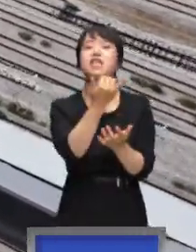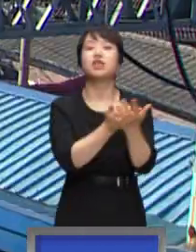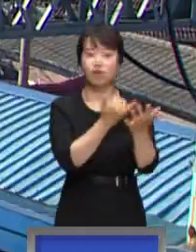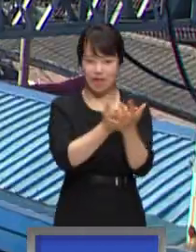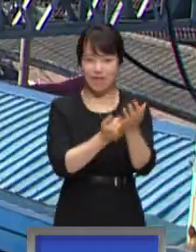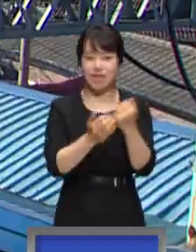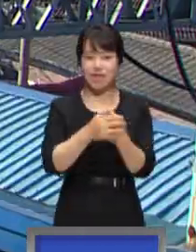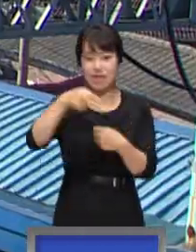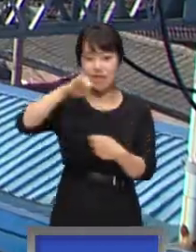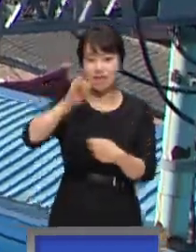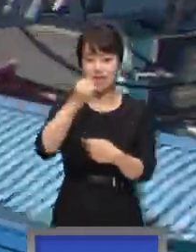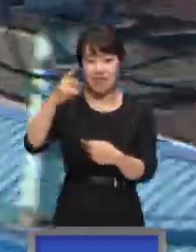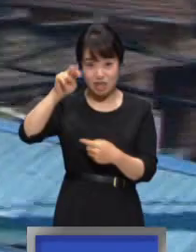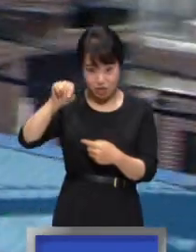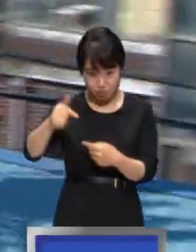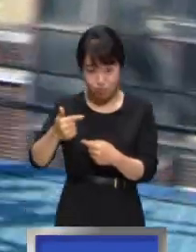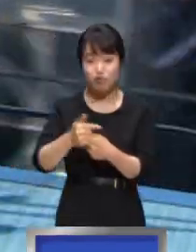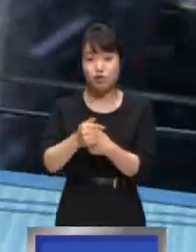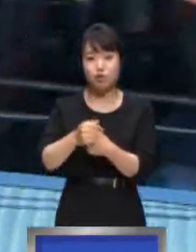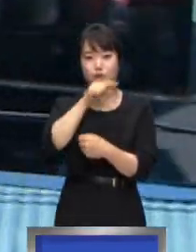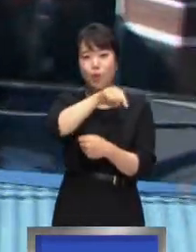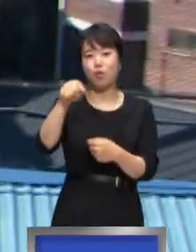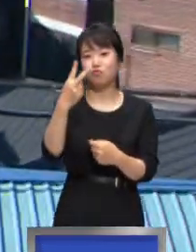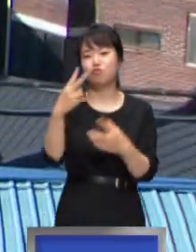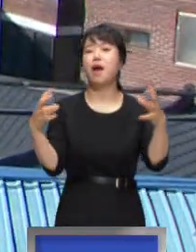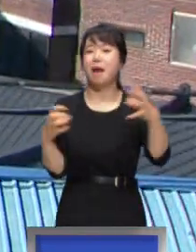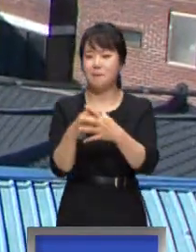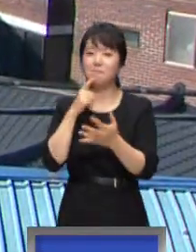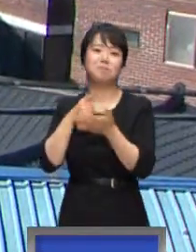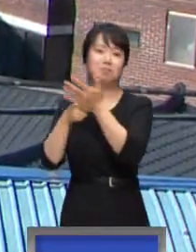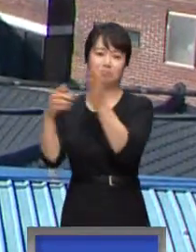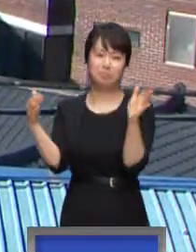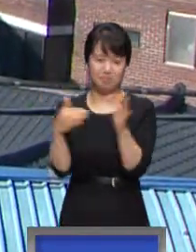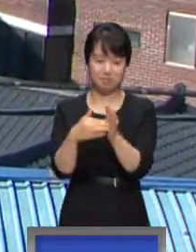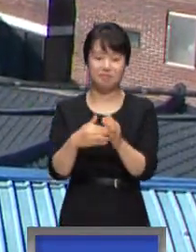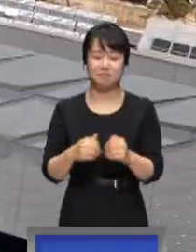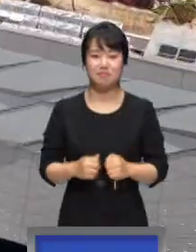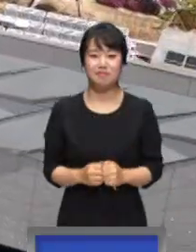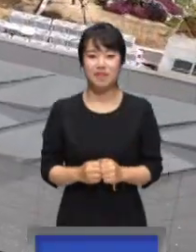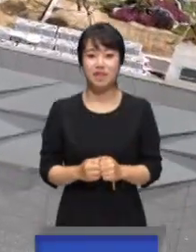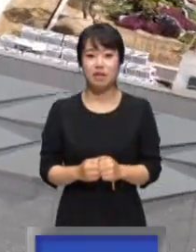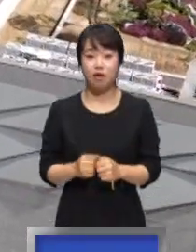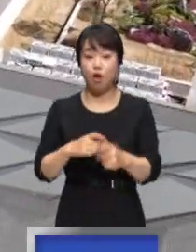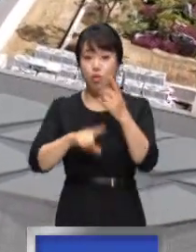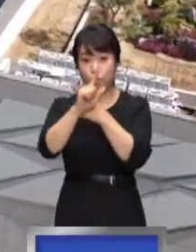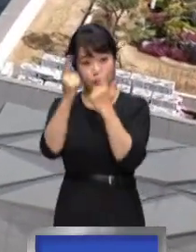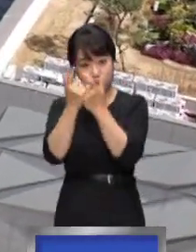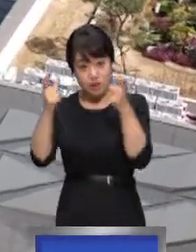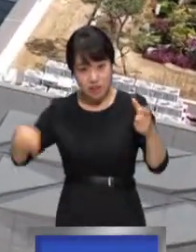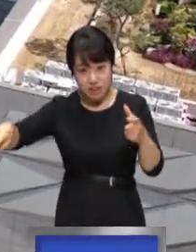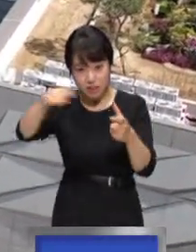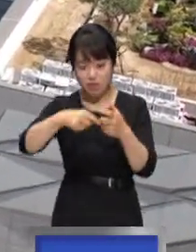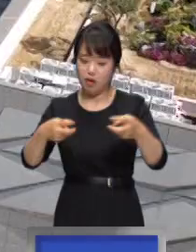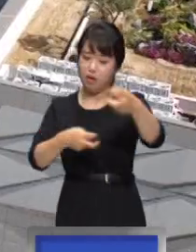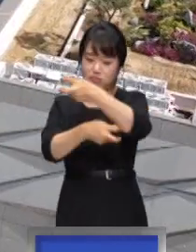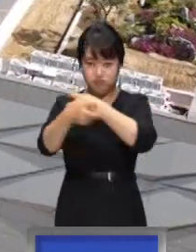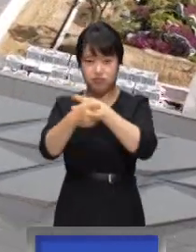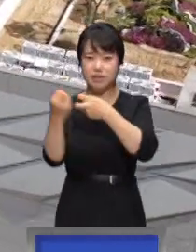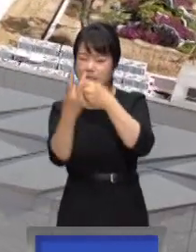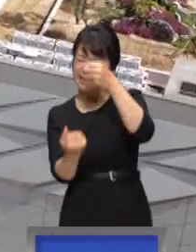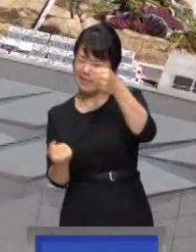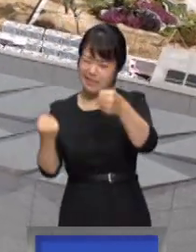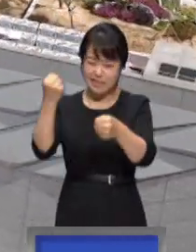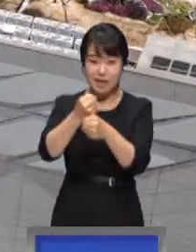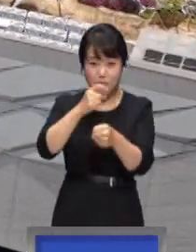청량리역과 신의문역 일대 정비창 2곳이 포함됐습니다. 동북권 교통중심지로의 부활을